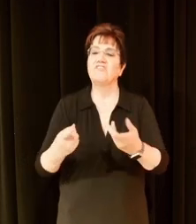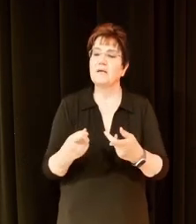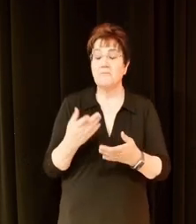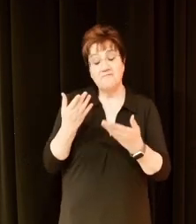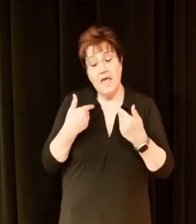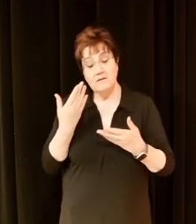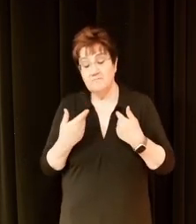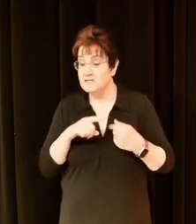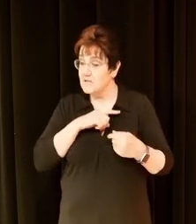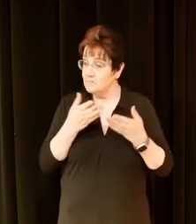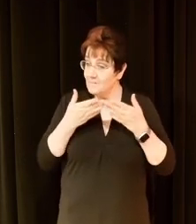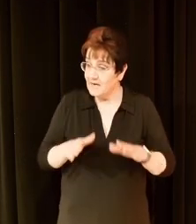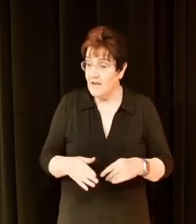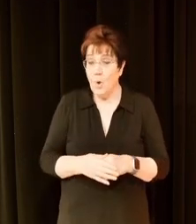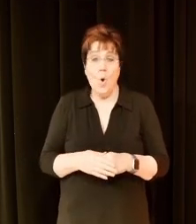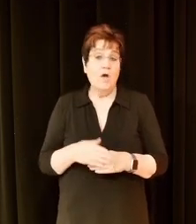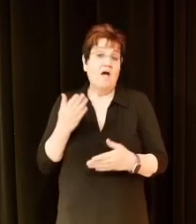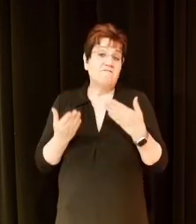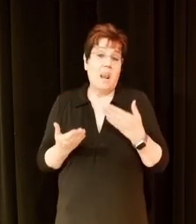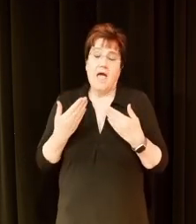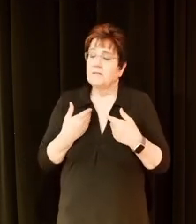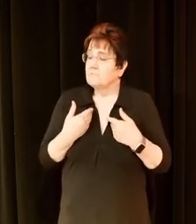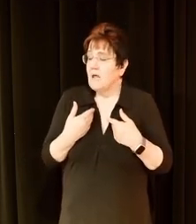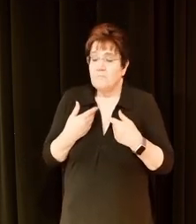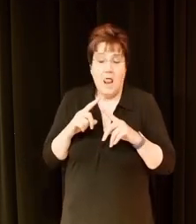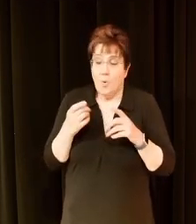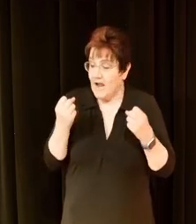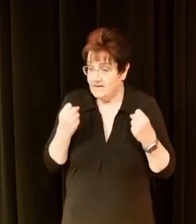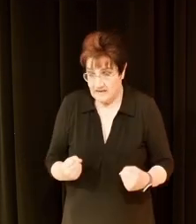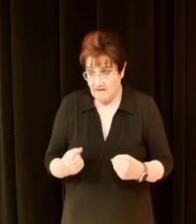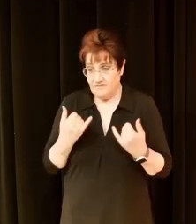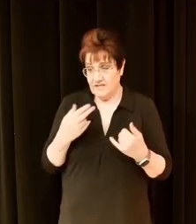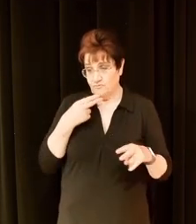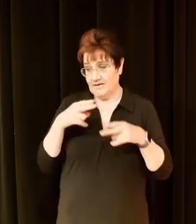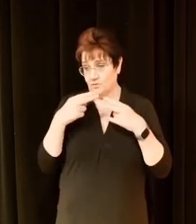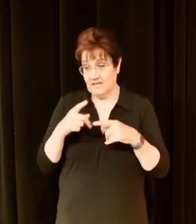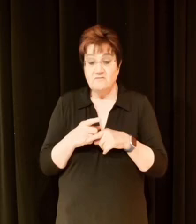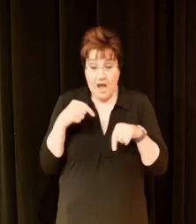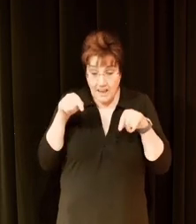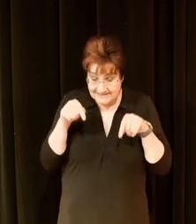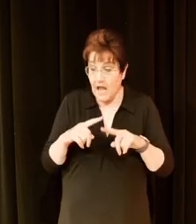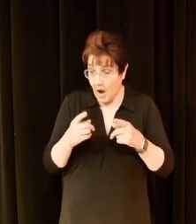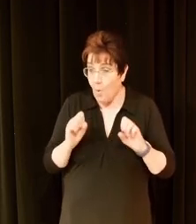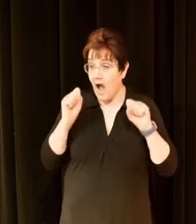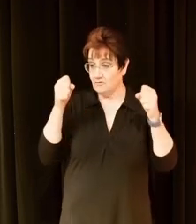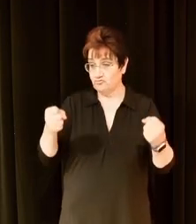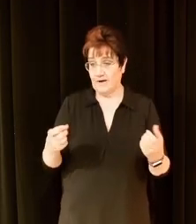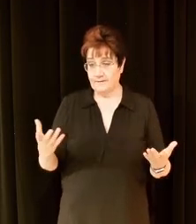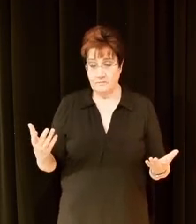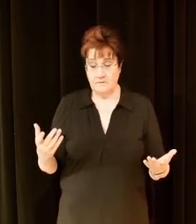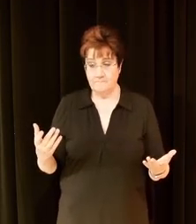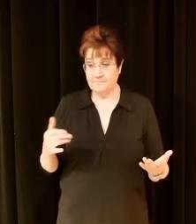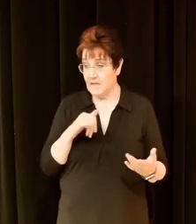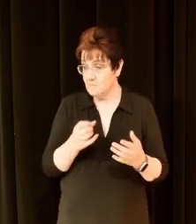oder manchmal auch, vielleicht auch einfach manchmal nicht die Kraft haben dafür, weil es natürlich auch anstrengend sein kann, sich immer wieder